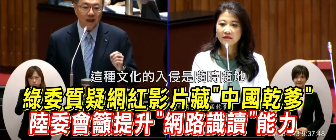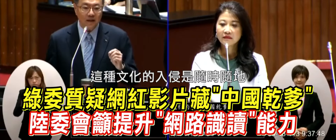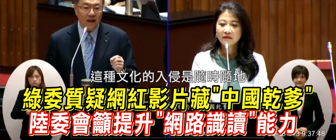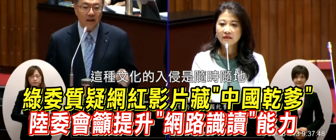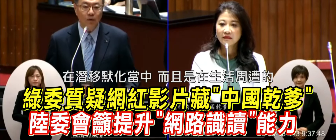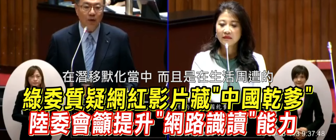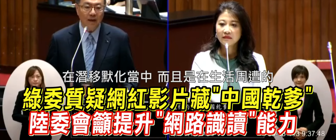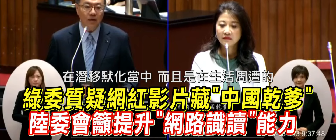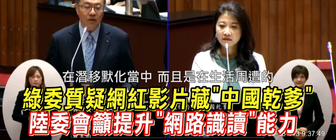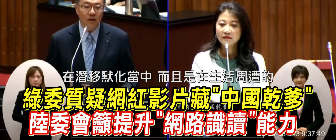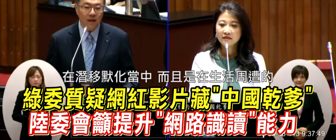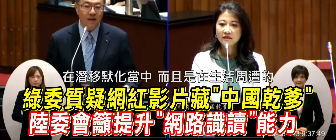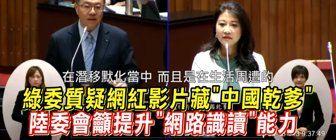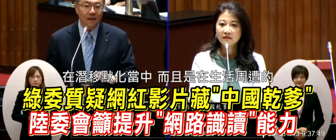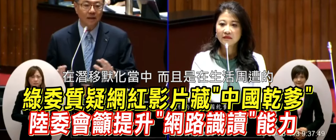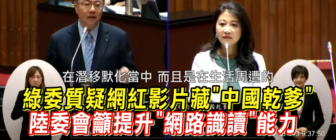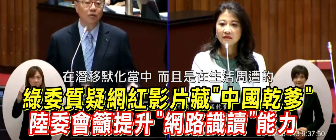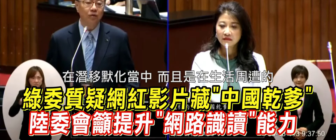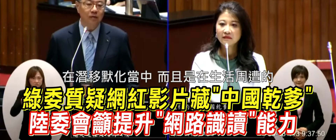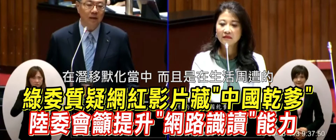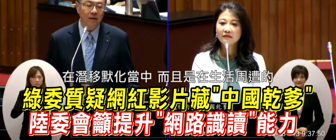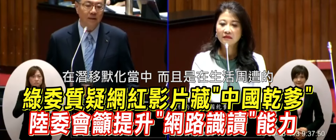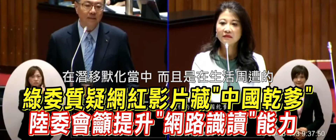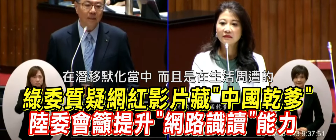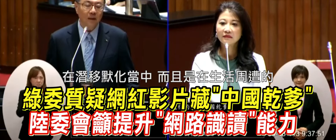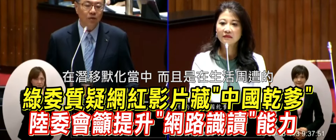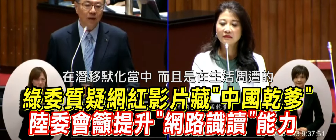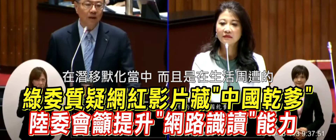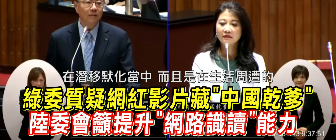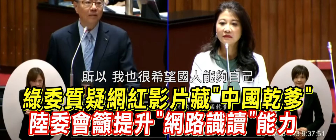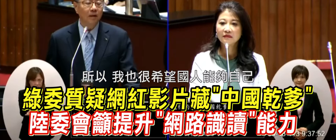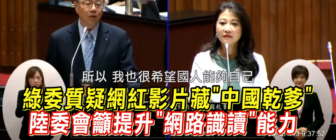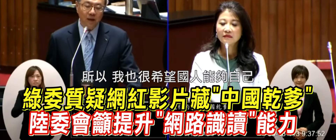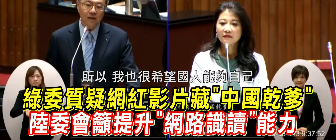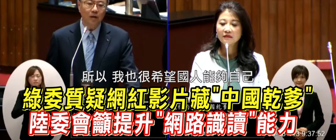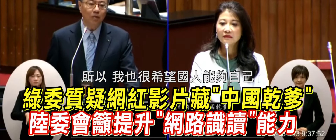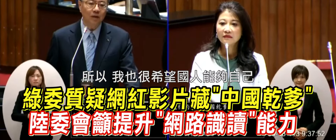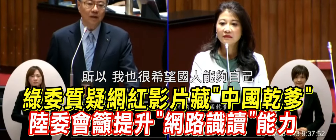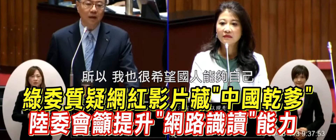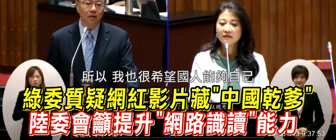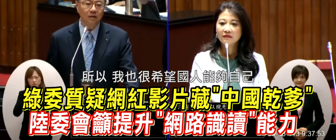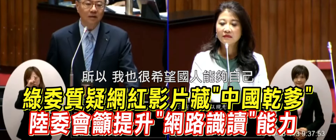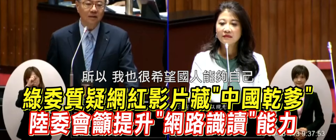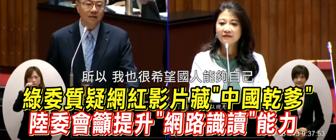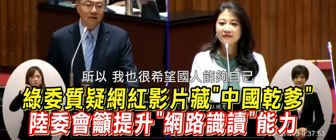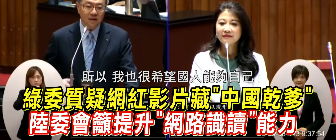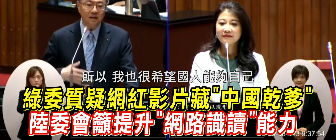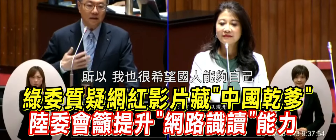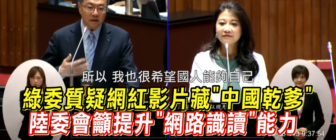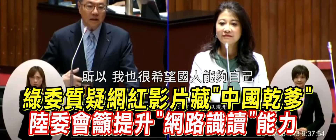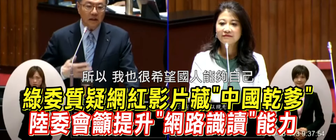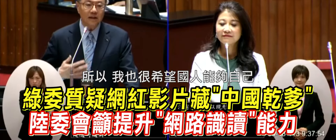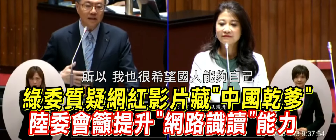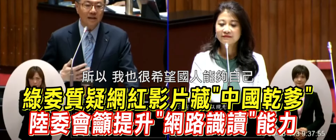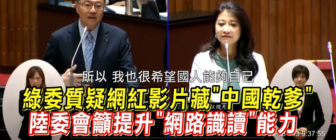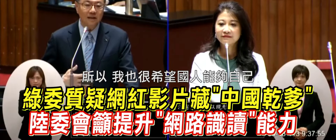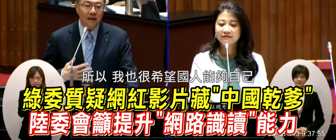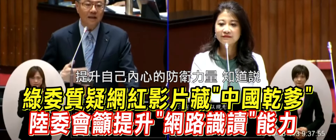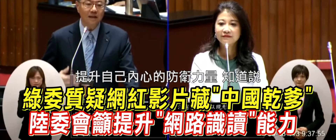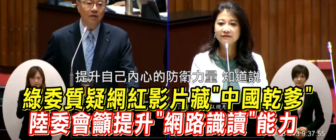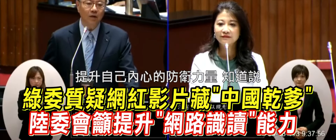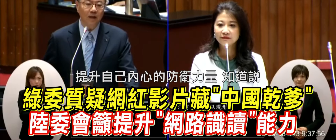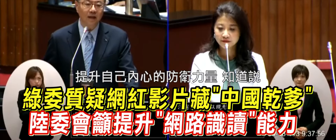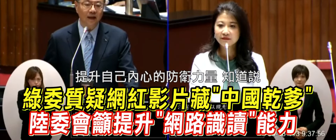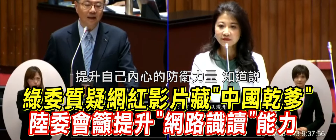随时随刻在潜移默化当中，而且是在生活周遭的。所以我也很希望国人能够自己提升自